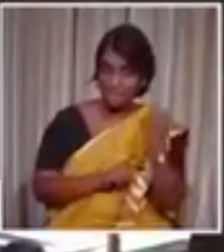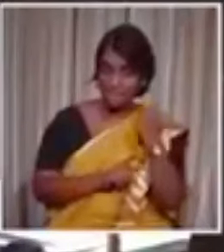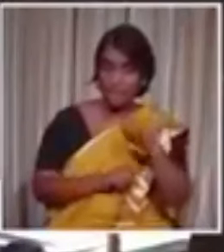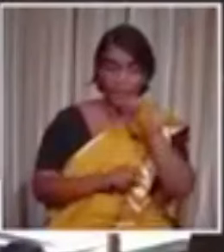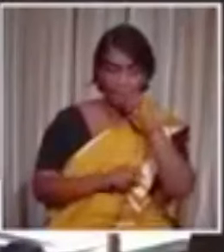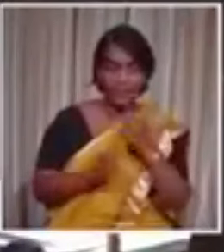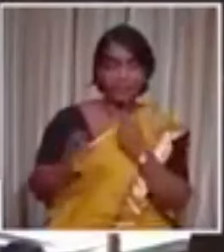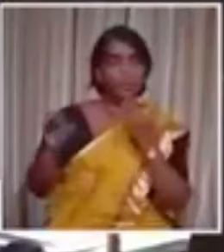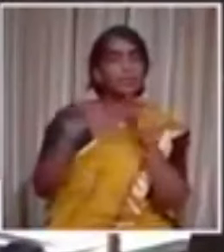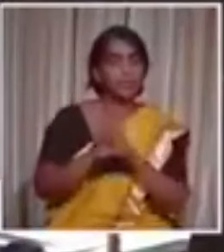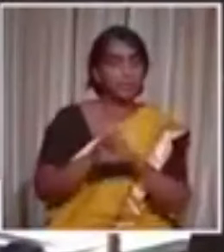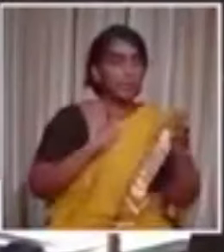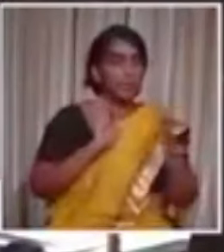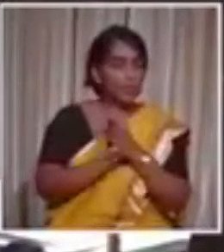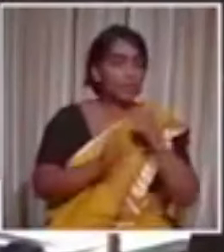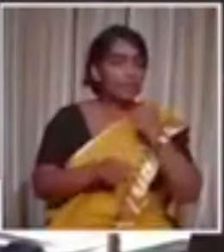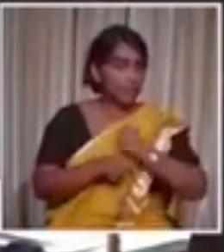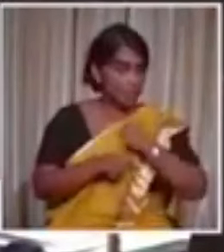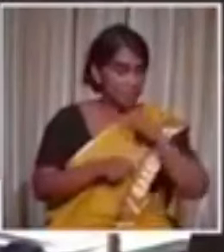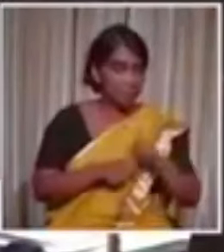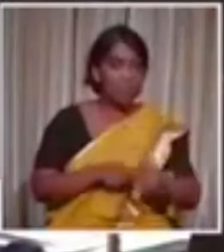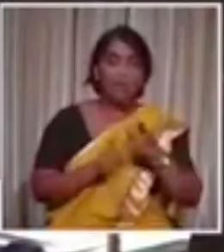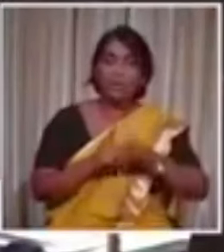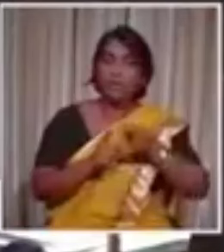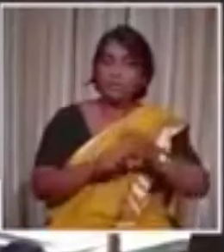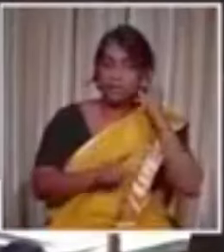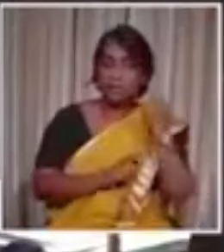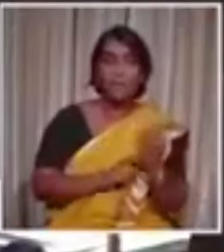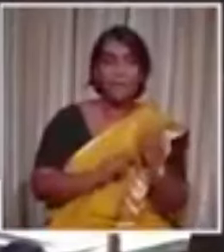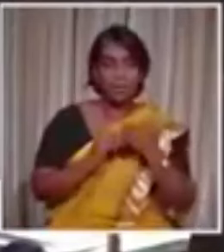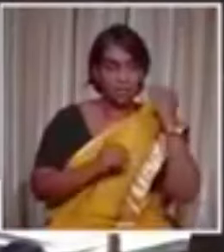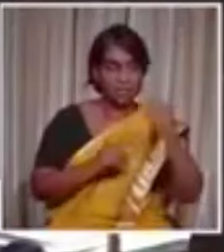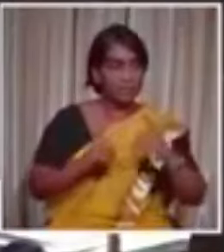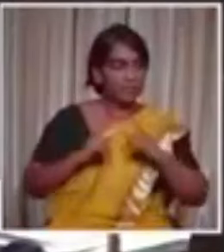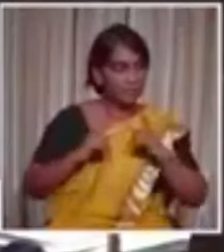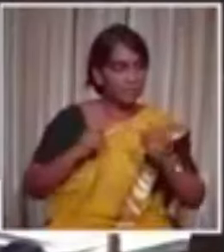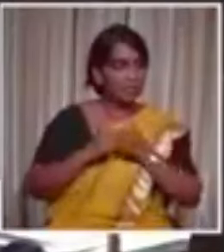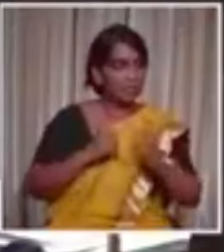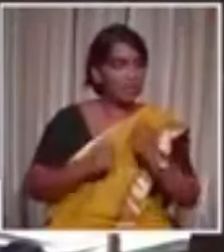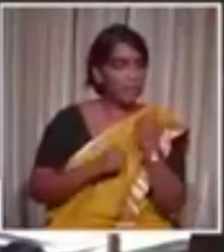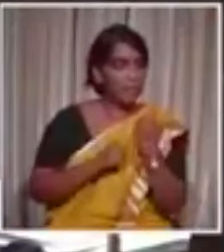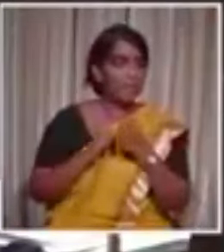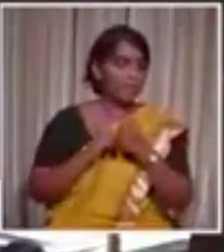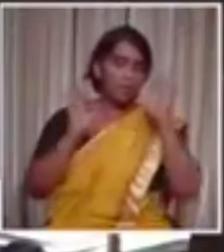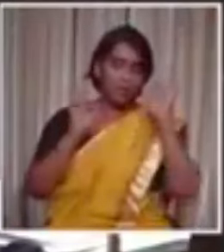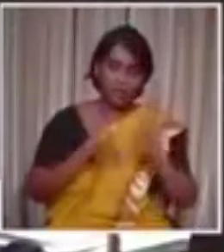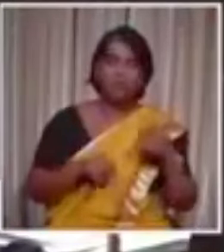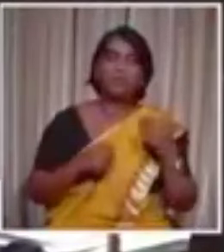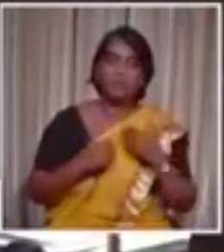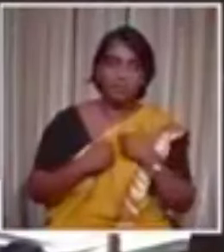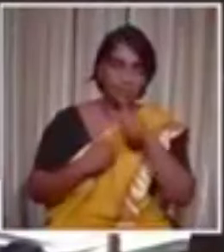නියෝජනය කරන සර්වපාක්ෂික ආණ්ඩුවකදී විධායක බලය අනාගත දේශපාලන බල ව්‍යාපෘතියක නොයෙදෙන එකක් විය යුතුයි කියන එක